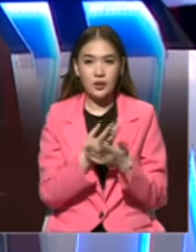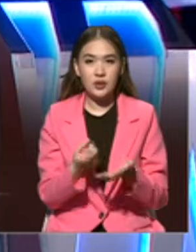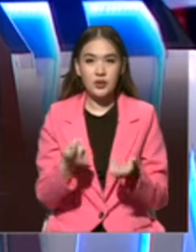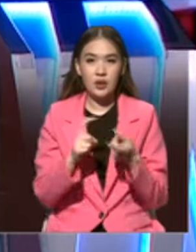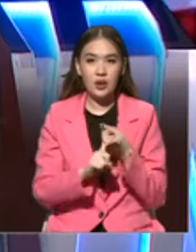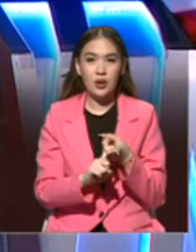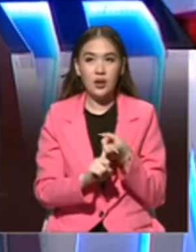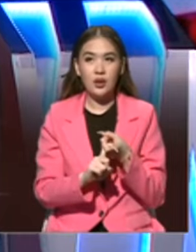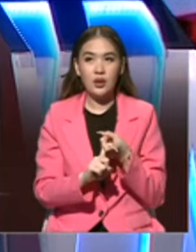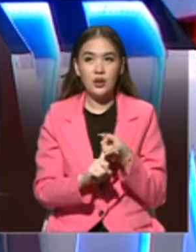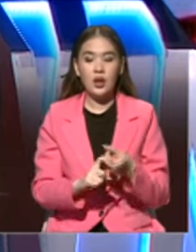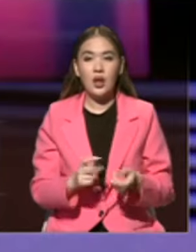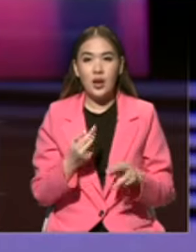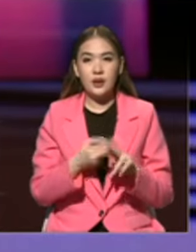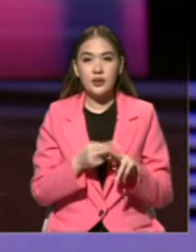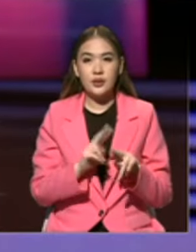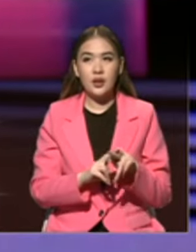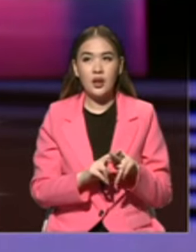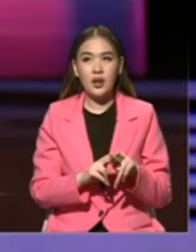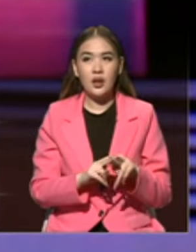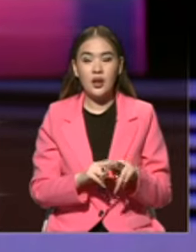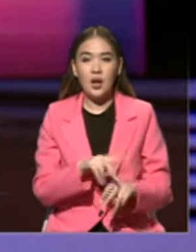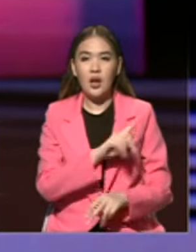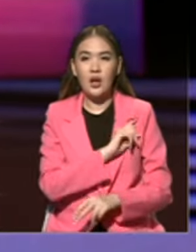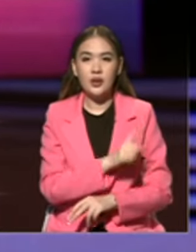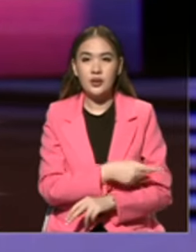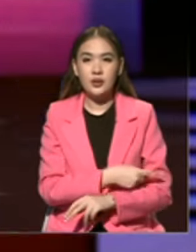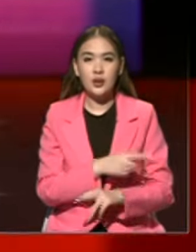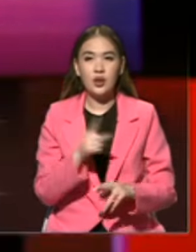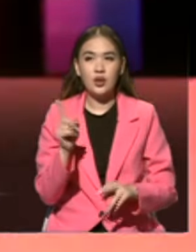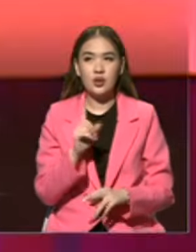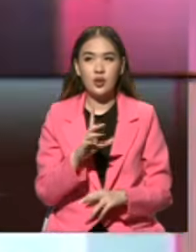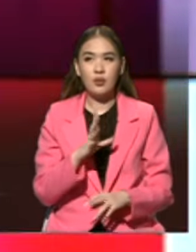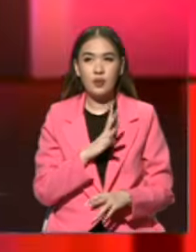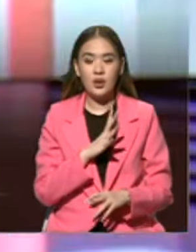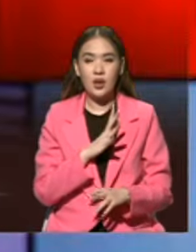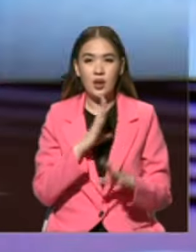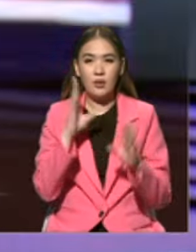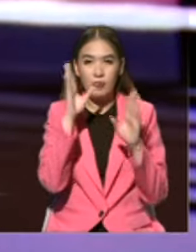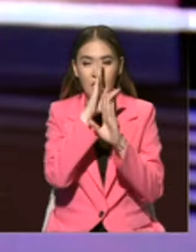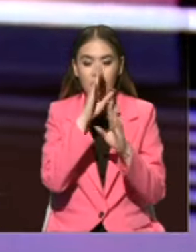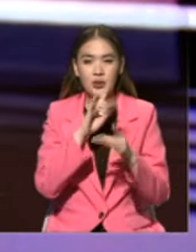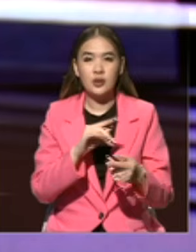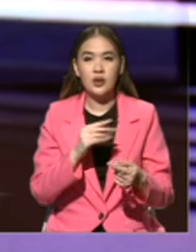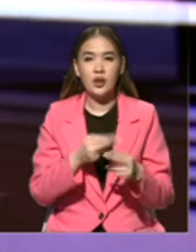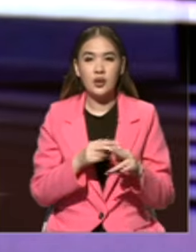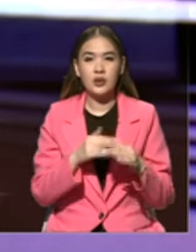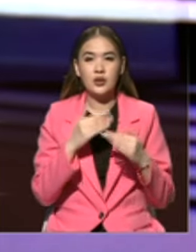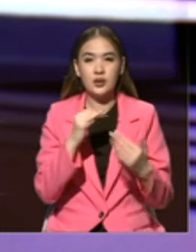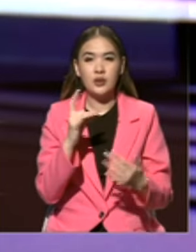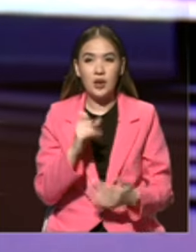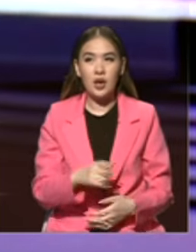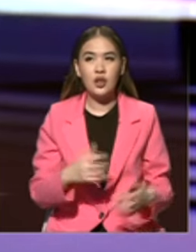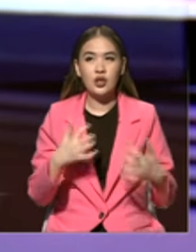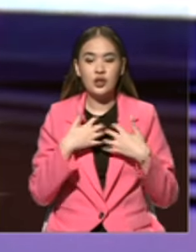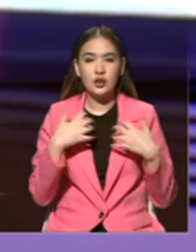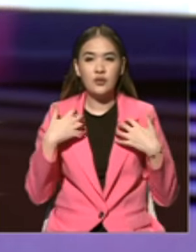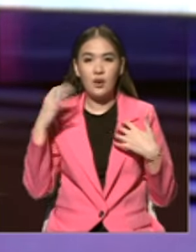дейді. Сондықтан мен мынандай қатты елдің басына күн туғанда енді табиғи не ғой, малдың басын санап